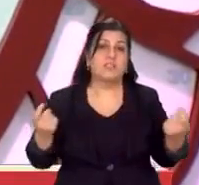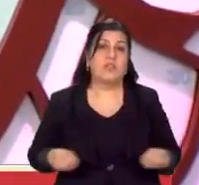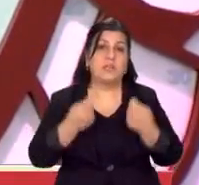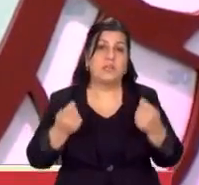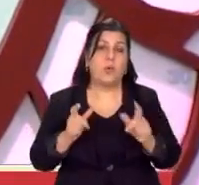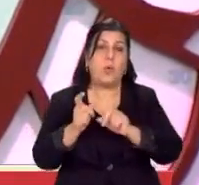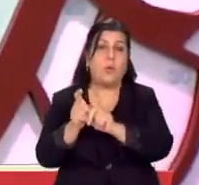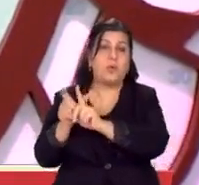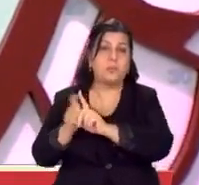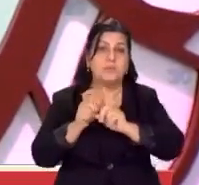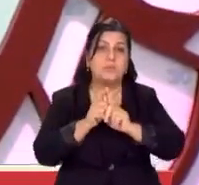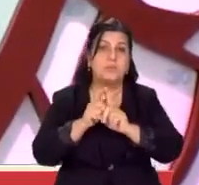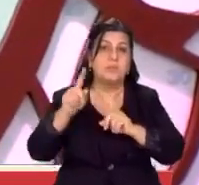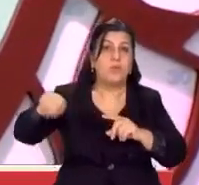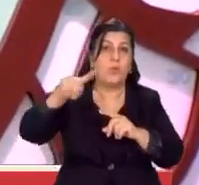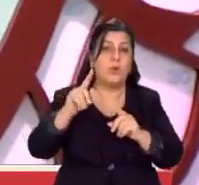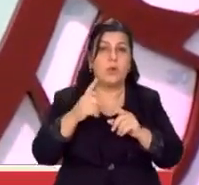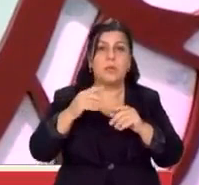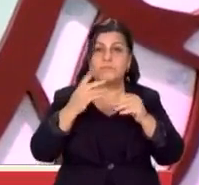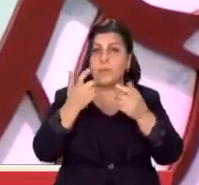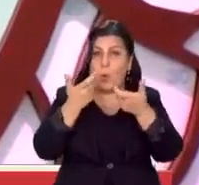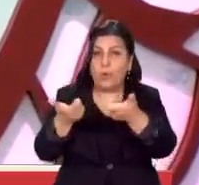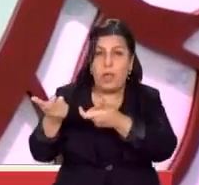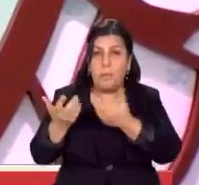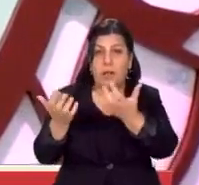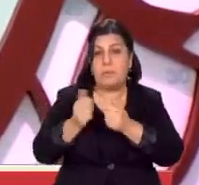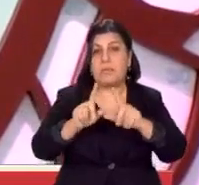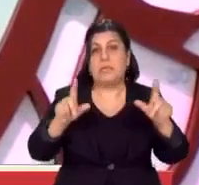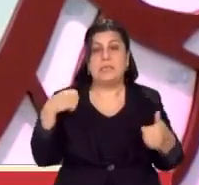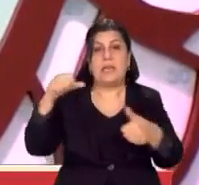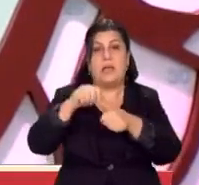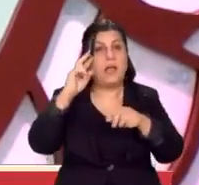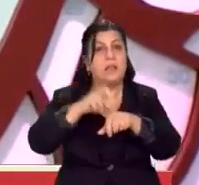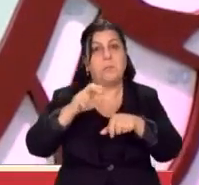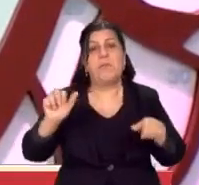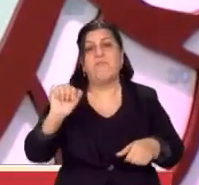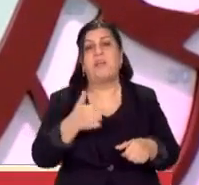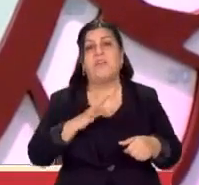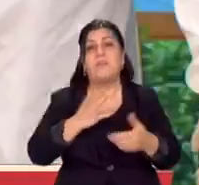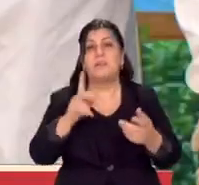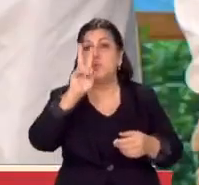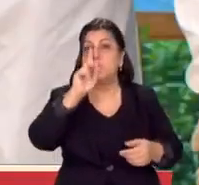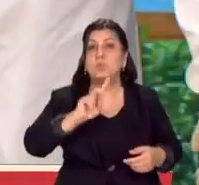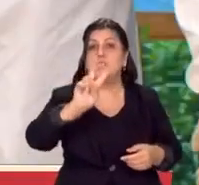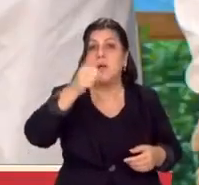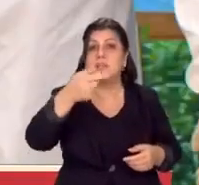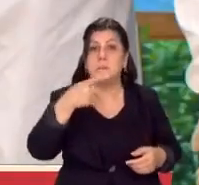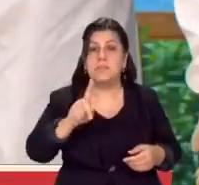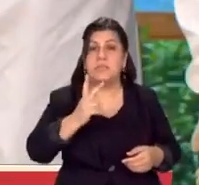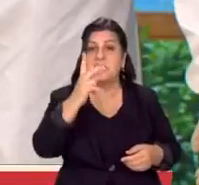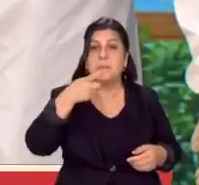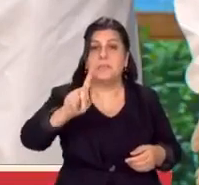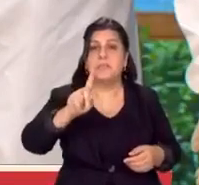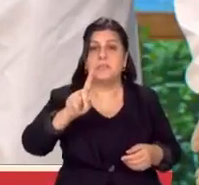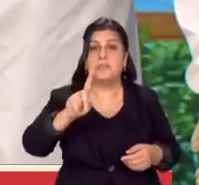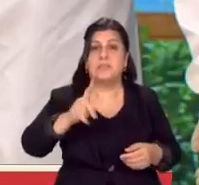koruyabilecek şekilde orada bu önemi de almak gerektiğini tekrar hatırlatmak da fayda var herhalde bu 26.000 bakalım 7